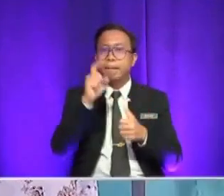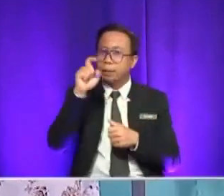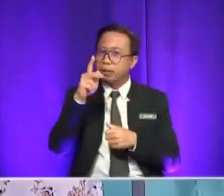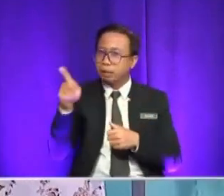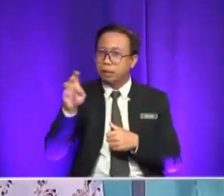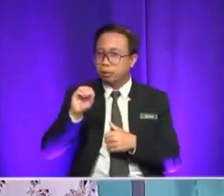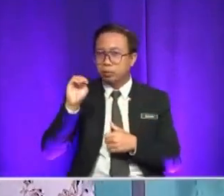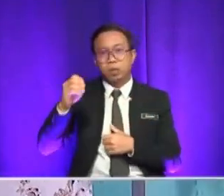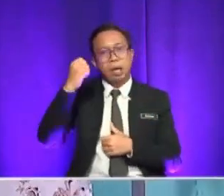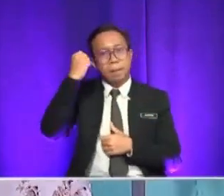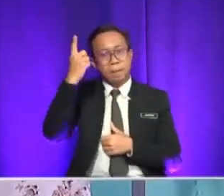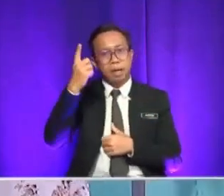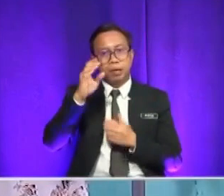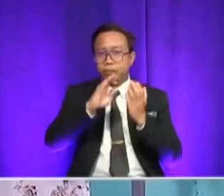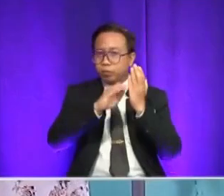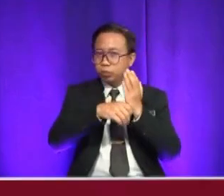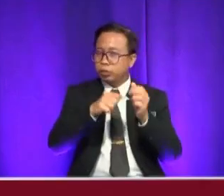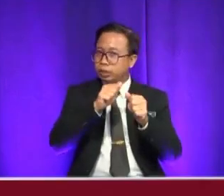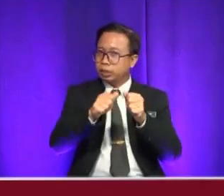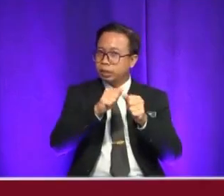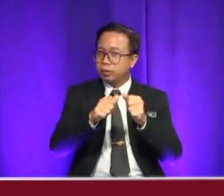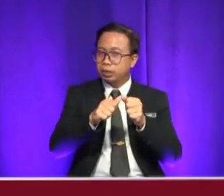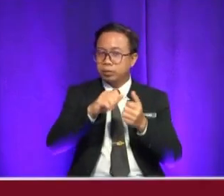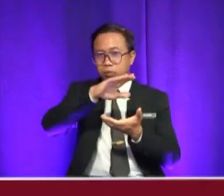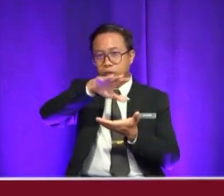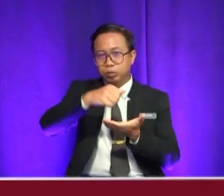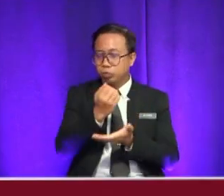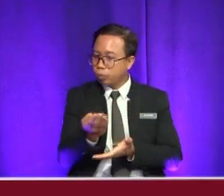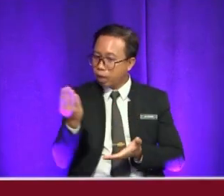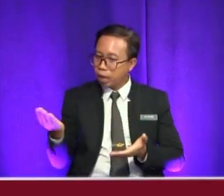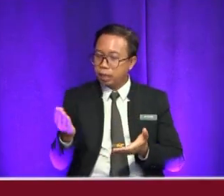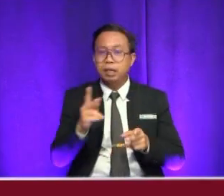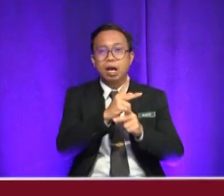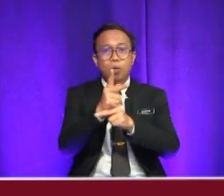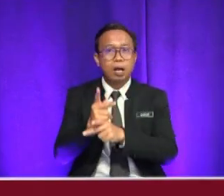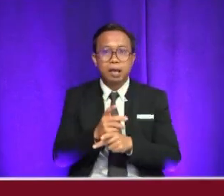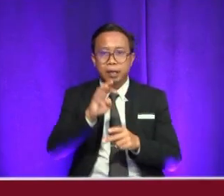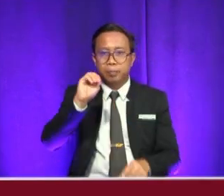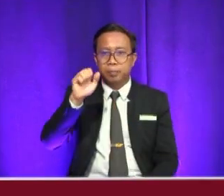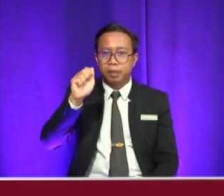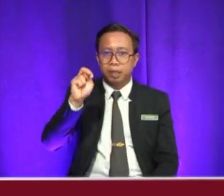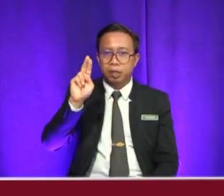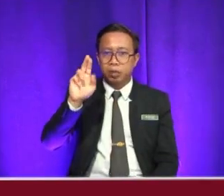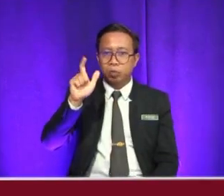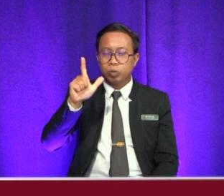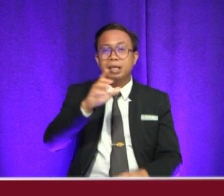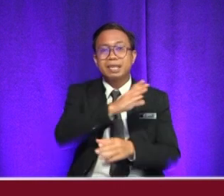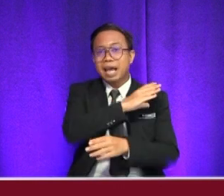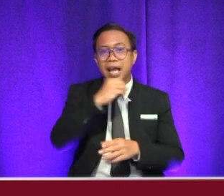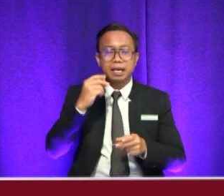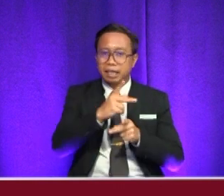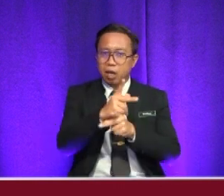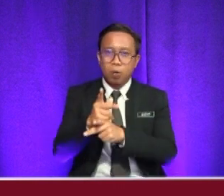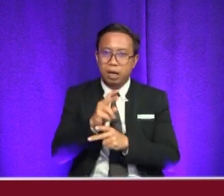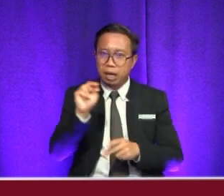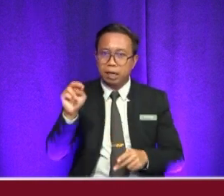pastikan murid memahami fungsi setiap komponen sistem kawalan. Okey, kawalan manual dan juga kawalan automatik.